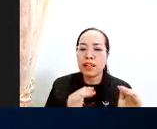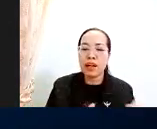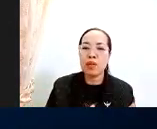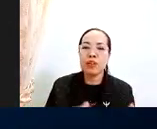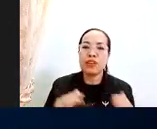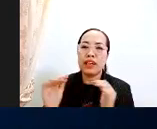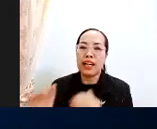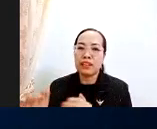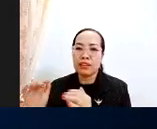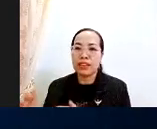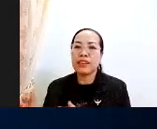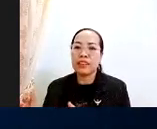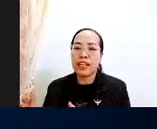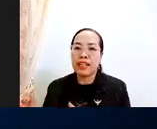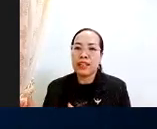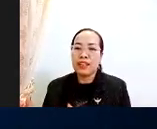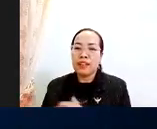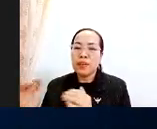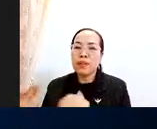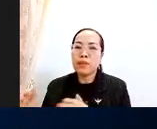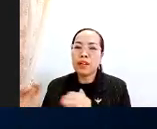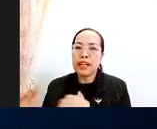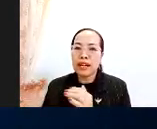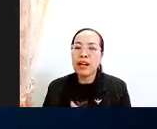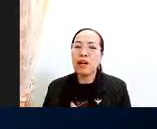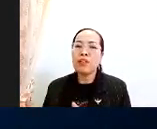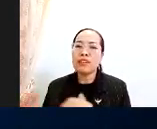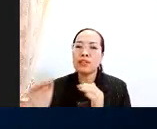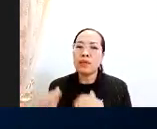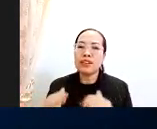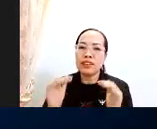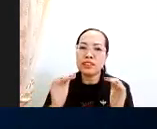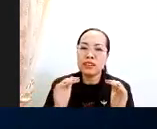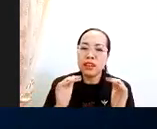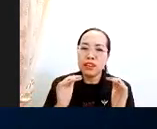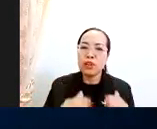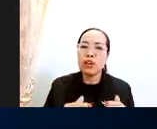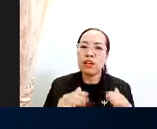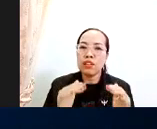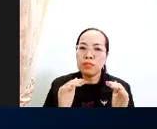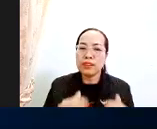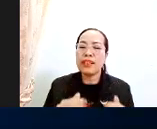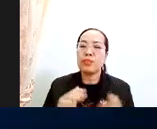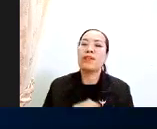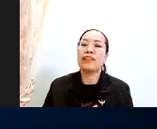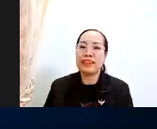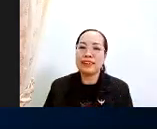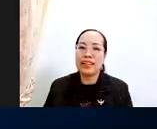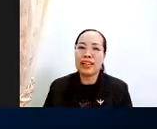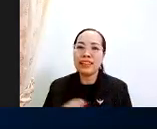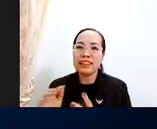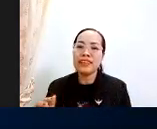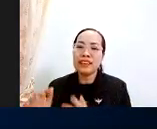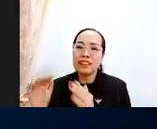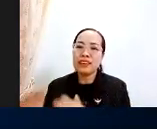thua đăng khó có dương ăn ai cho trời khơi này, phep cá khó cứ thua dương dồi vi thi thua trời